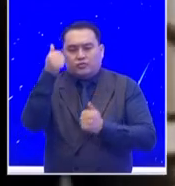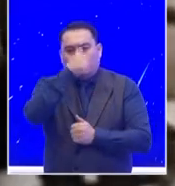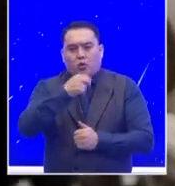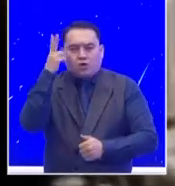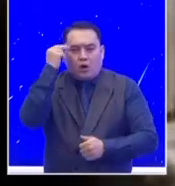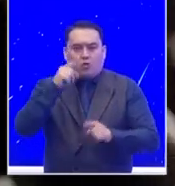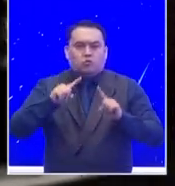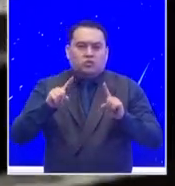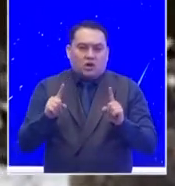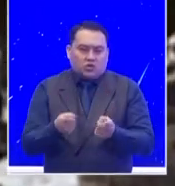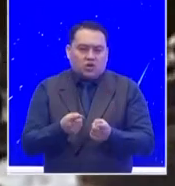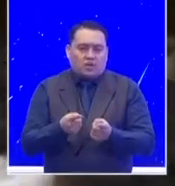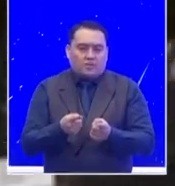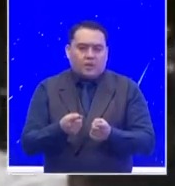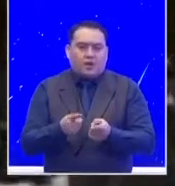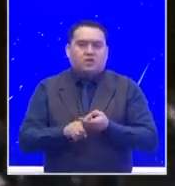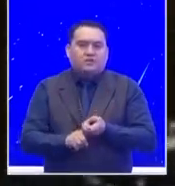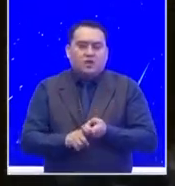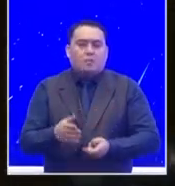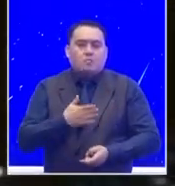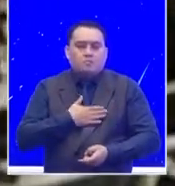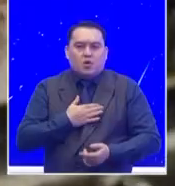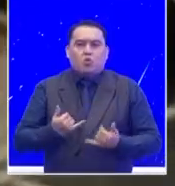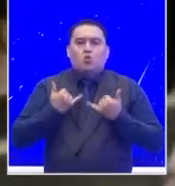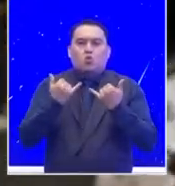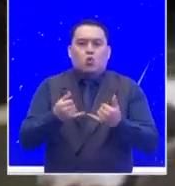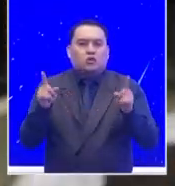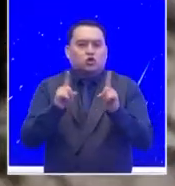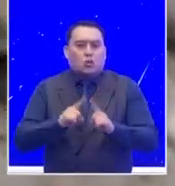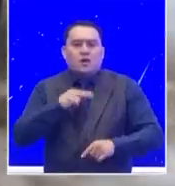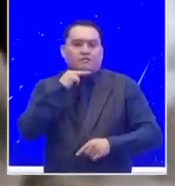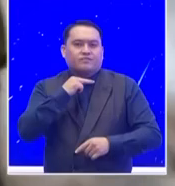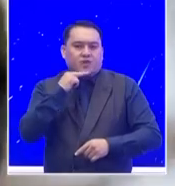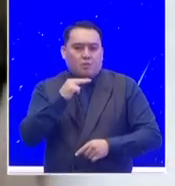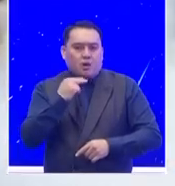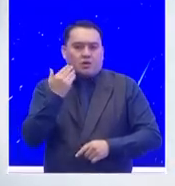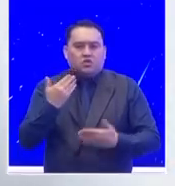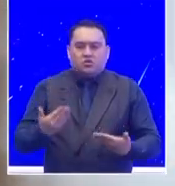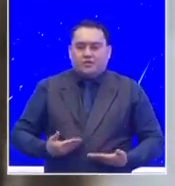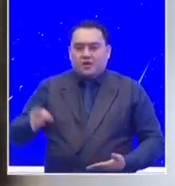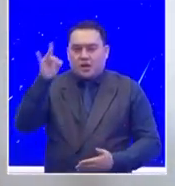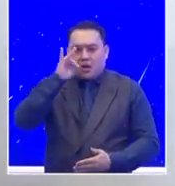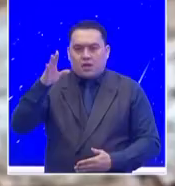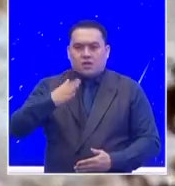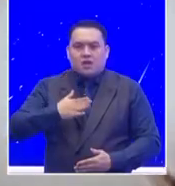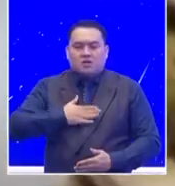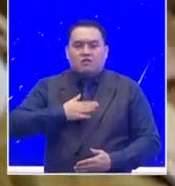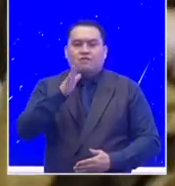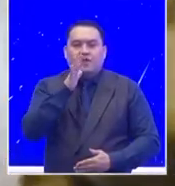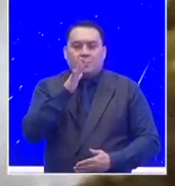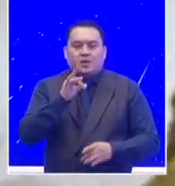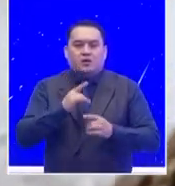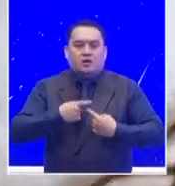количество стремительно сокращается. В связи с этим мы должны проявить к ним особое внимание. Они – живые легенды нашего времени,